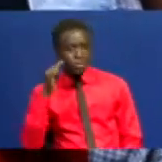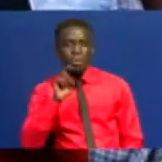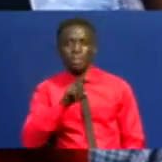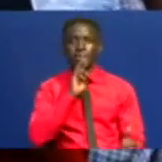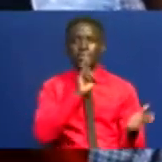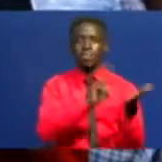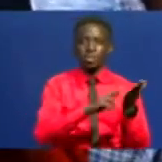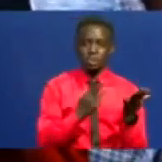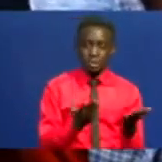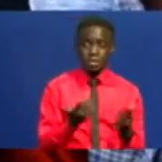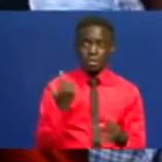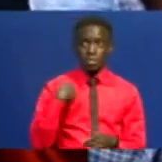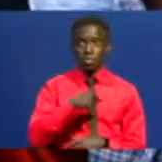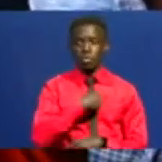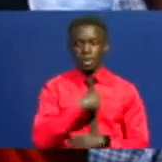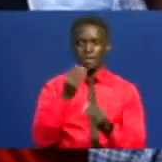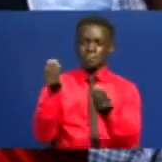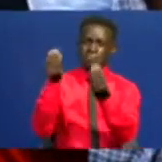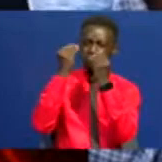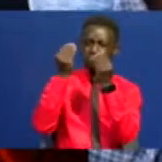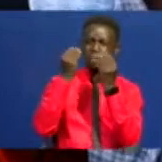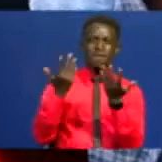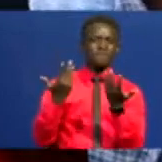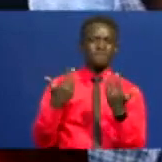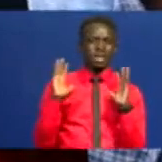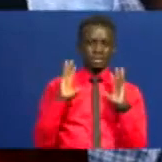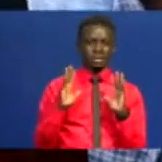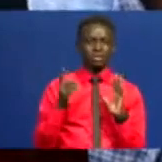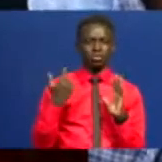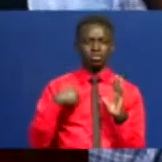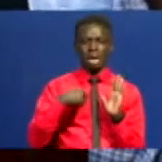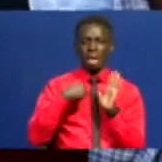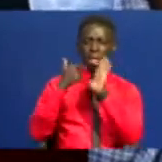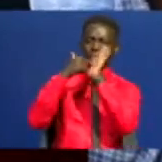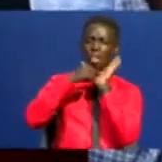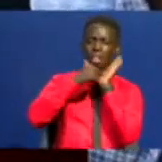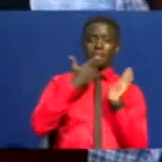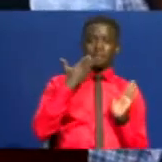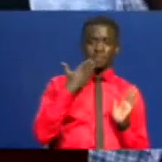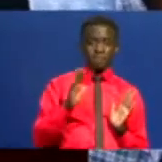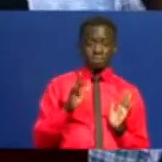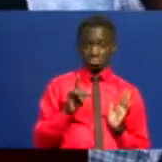lakini tumekumbushwa, tumesisitizwa. Kwa hiyo hivyo ni hilo ni moja